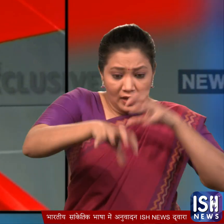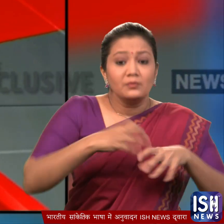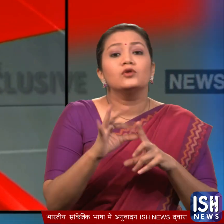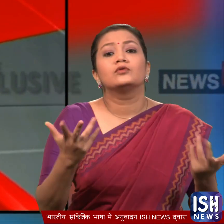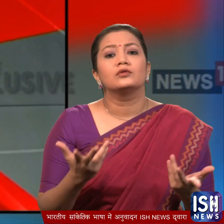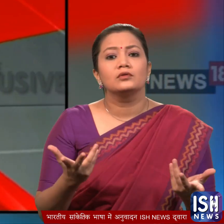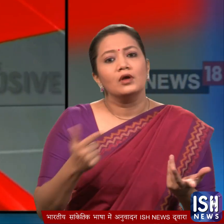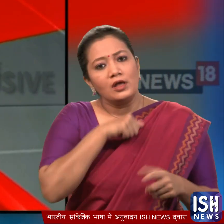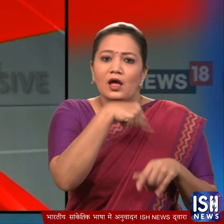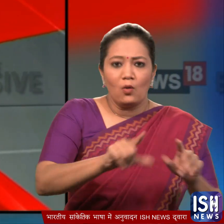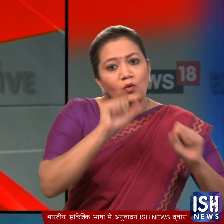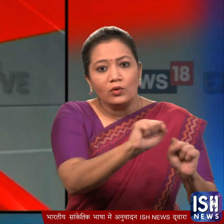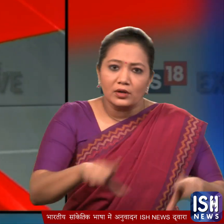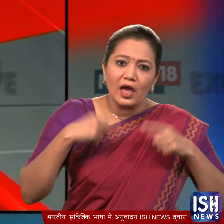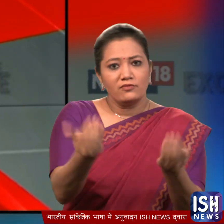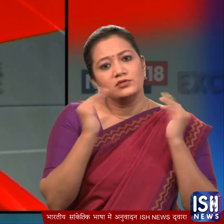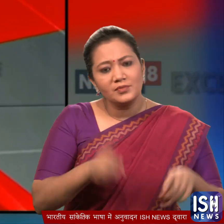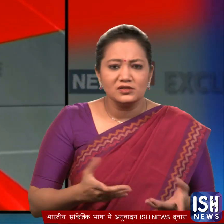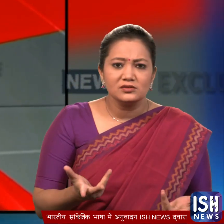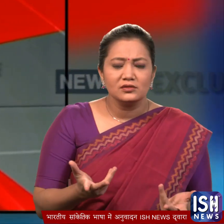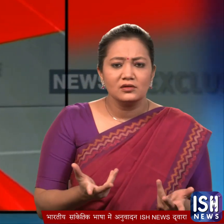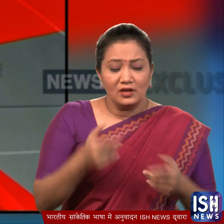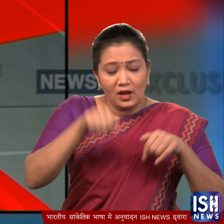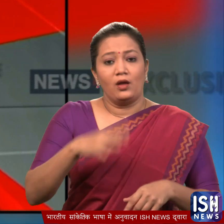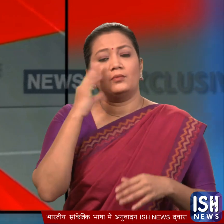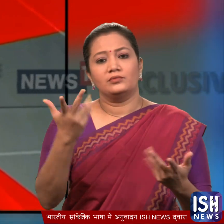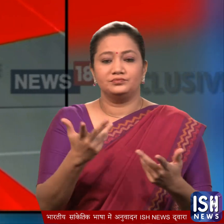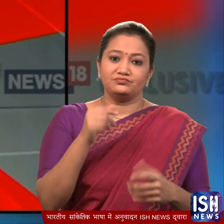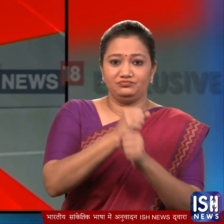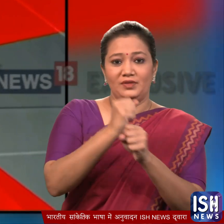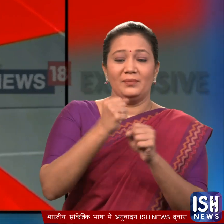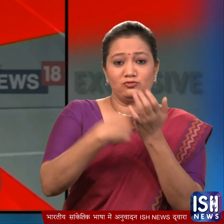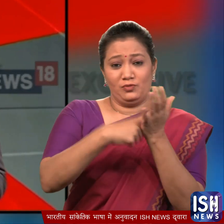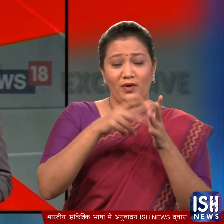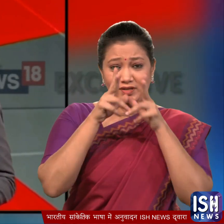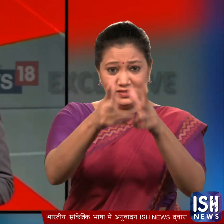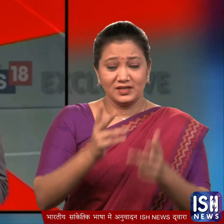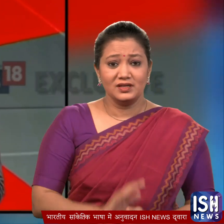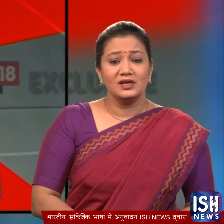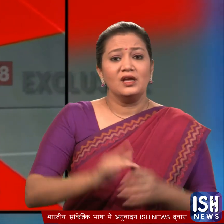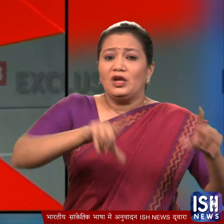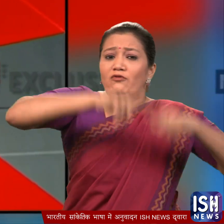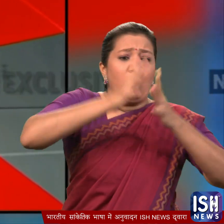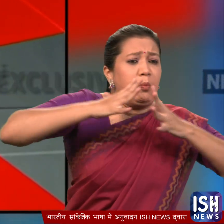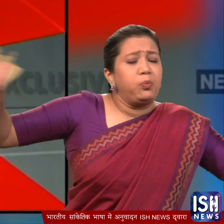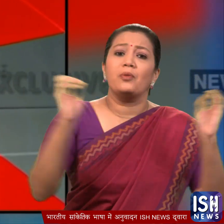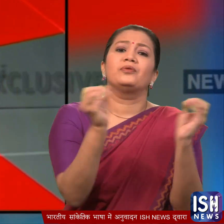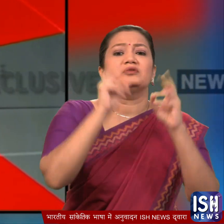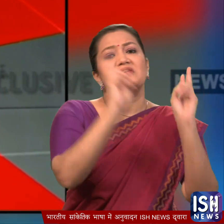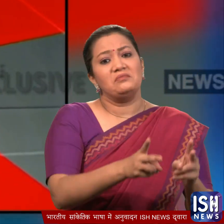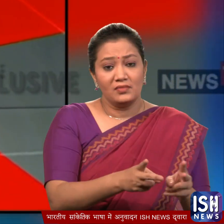कहां जाएगा? जान तो उसको भी बचानी है। अभी एक नया संकट पैदा हो गया। सरकार की रिपोर्ट बता रही है कि जंगल तो बढ़े